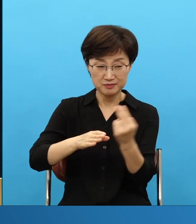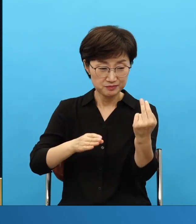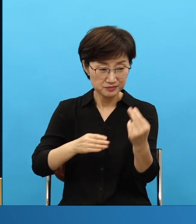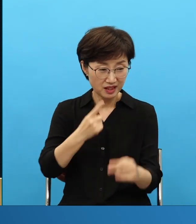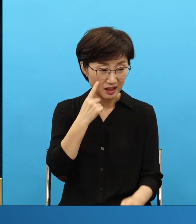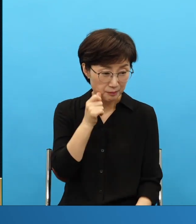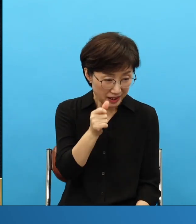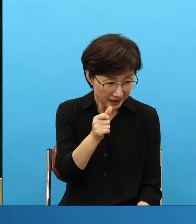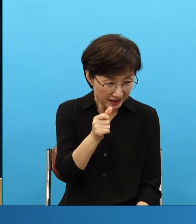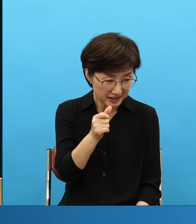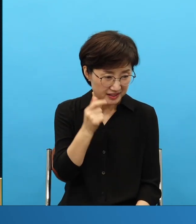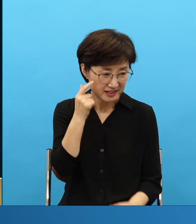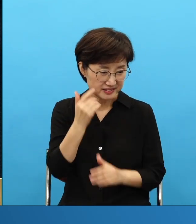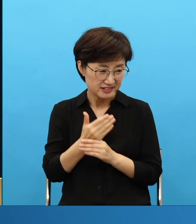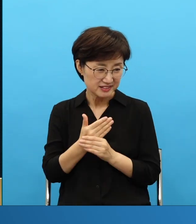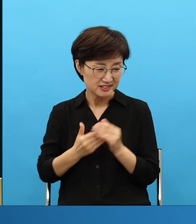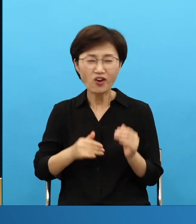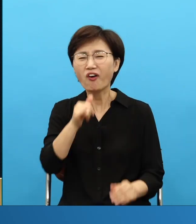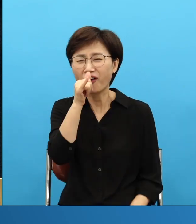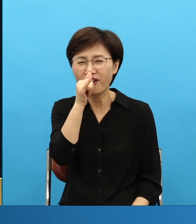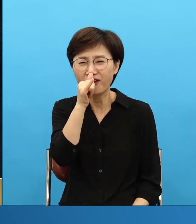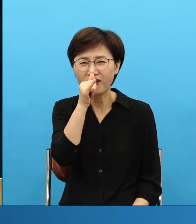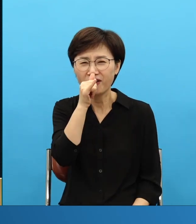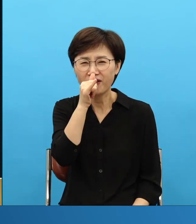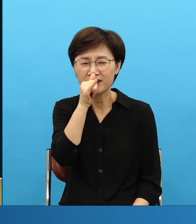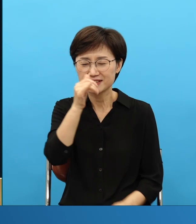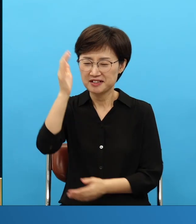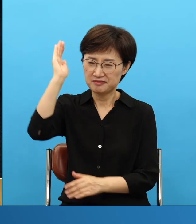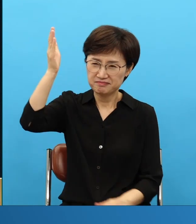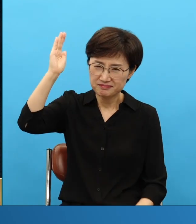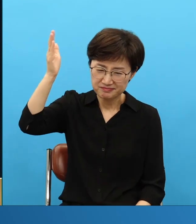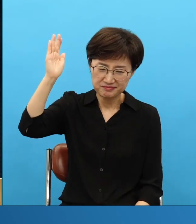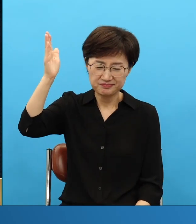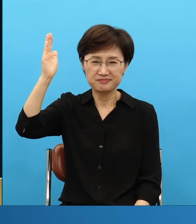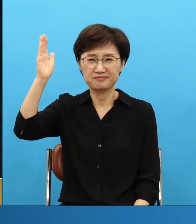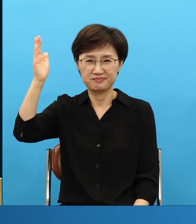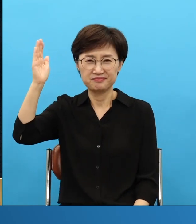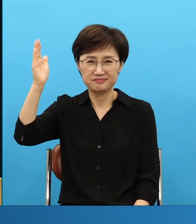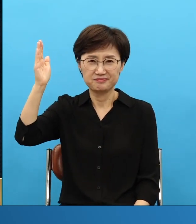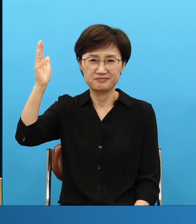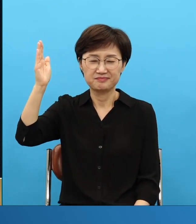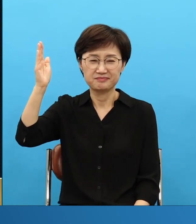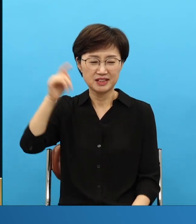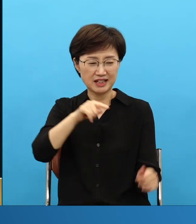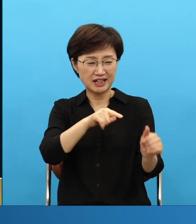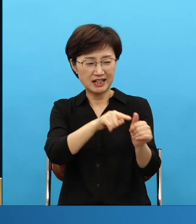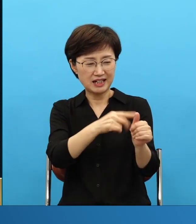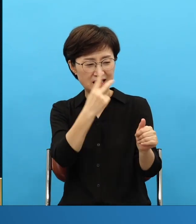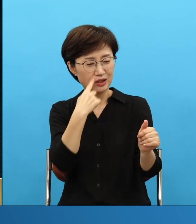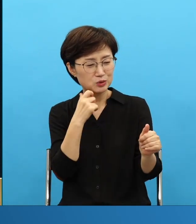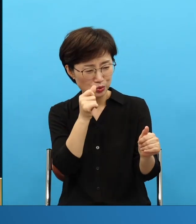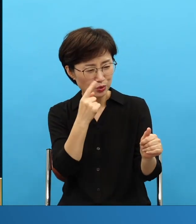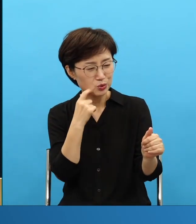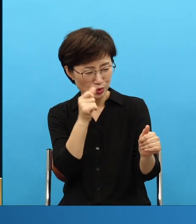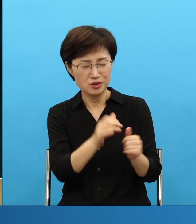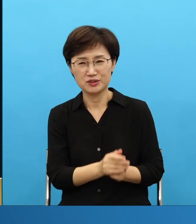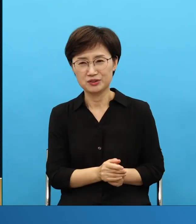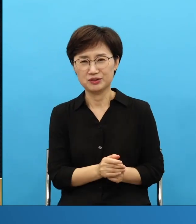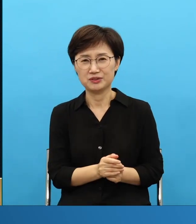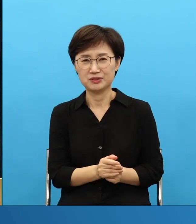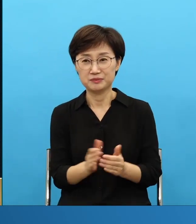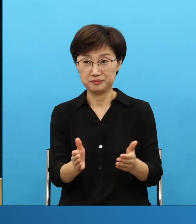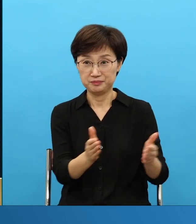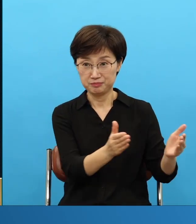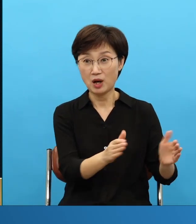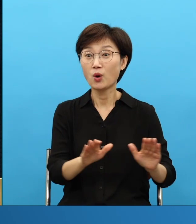are sharing the gospel are most drained of strength. 또 오늘은 또 너무 행복한 날이에요. Today is a